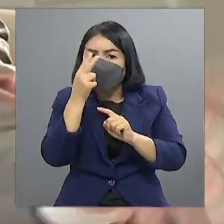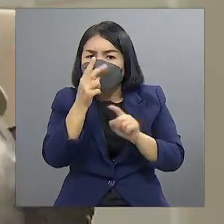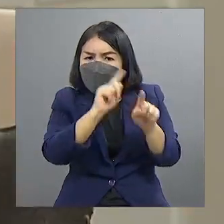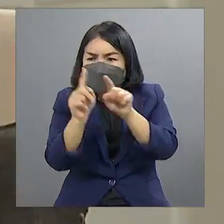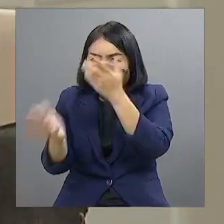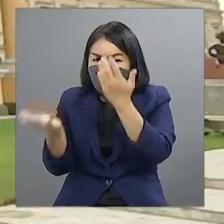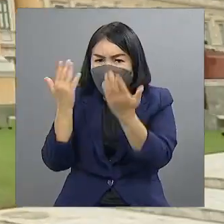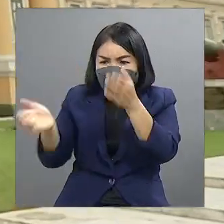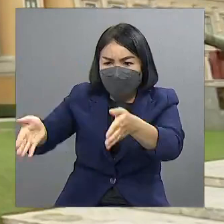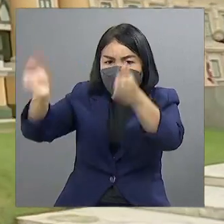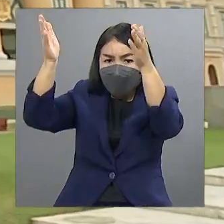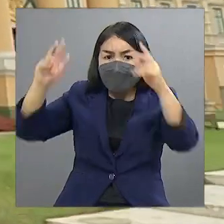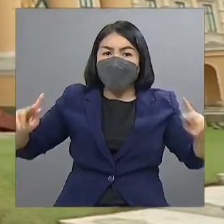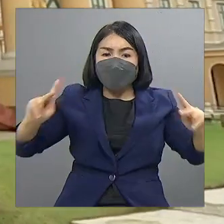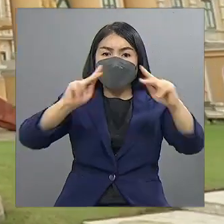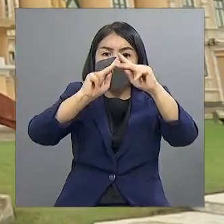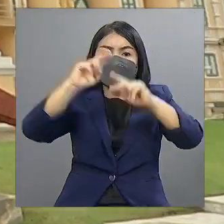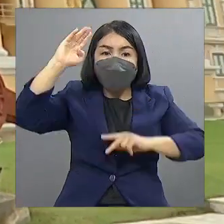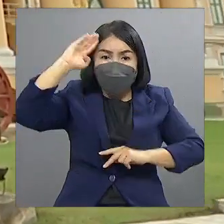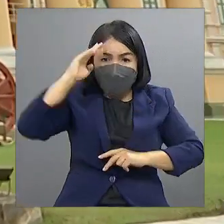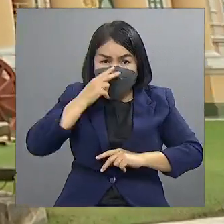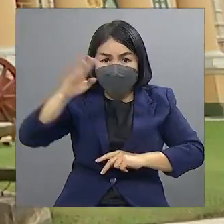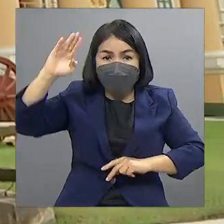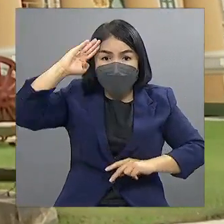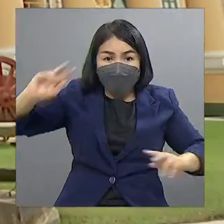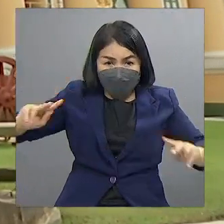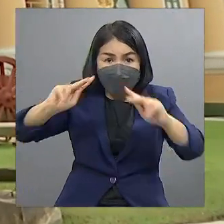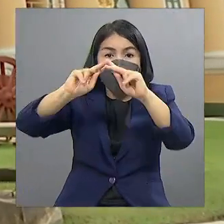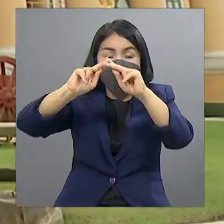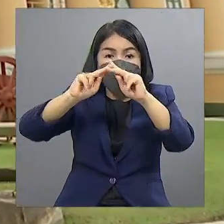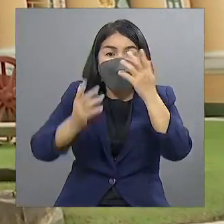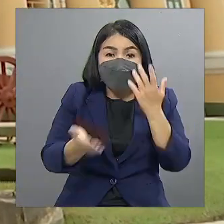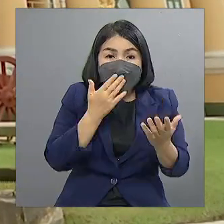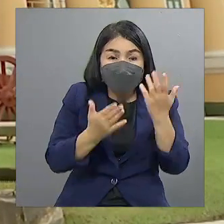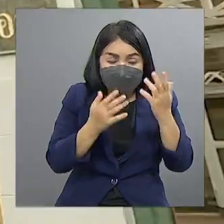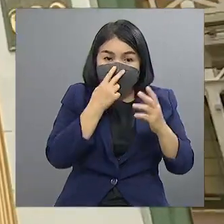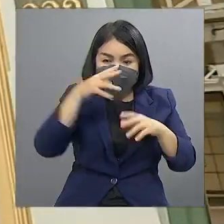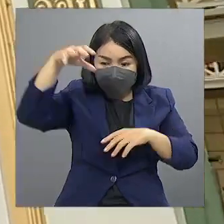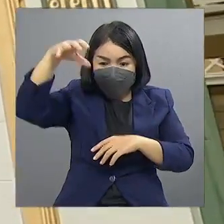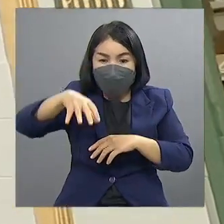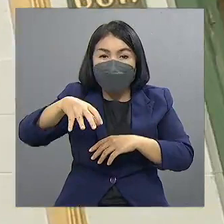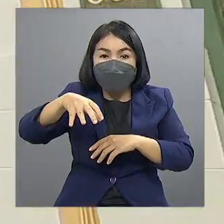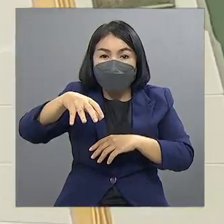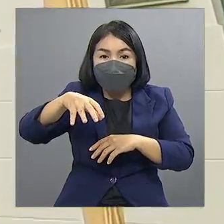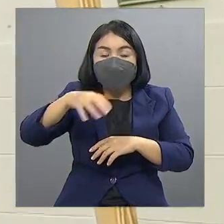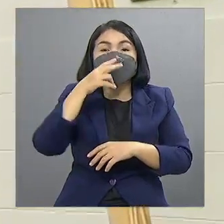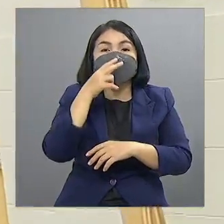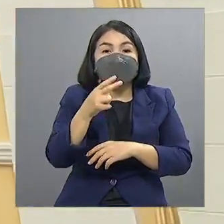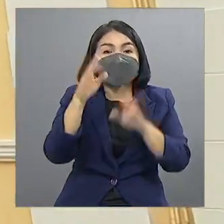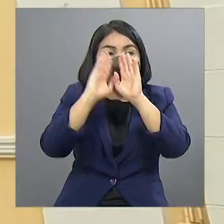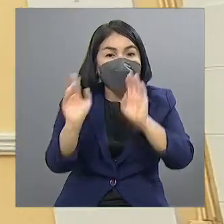กระทรวงกลาโหมคุณต้องพูดถึงกระทรวงกลาโหม ใช่ครับ และศุลกสถานซึ่งอยู่ซอยลงภาษีเนี่ยจะสร้างโด